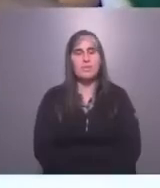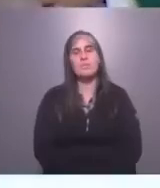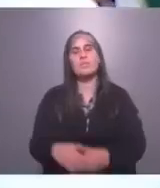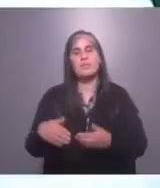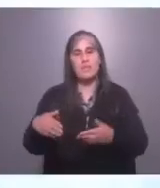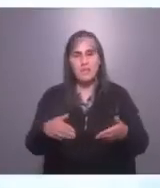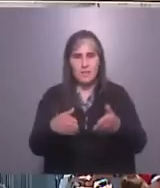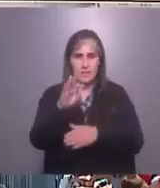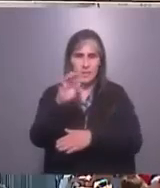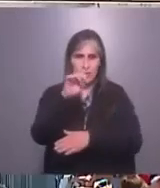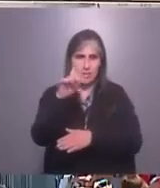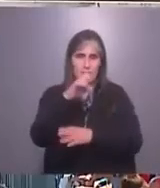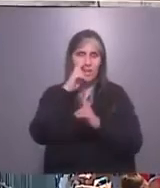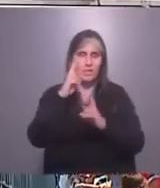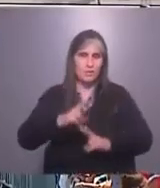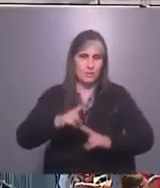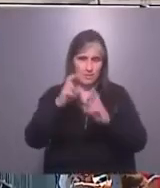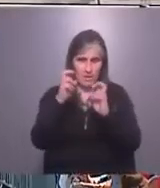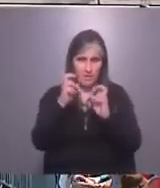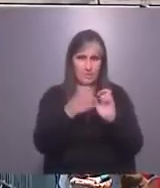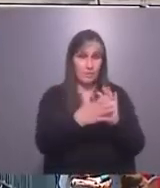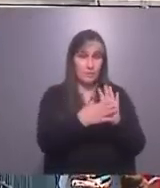Misterio da fe.